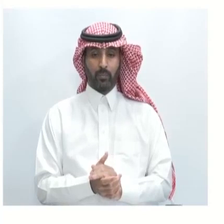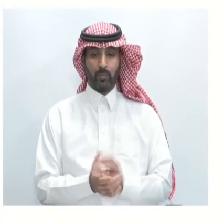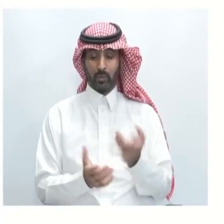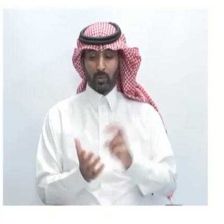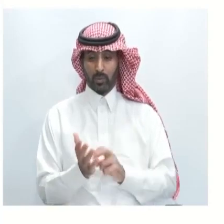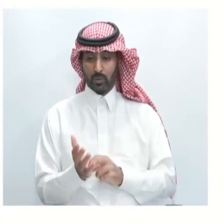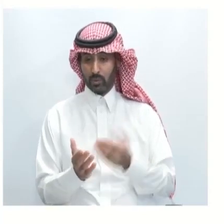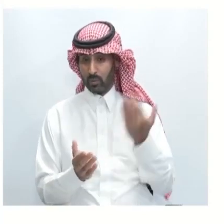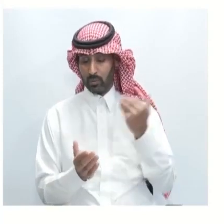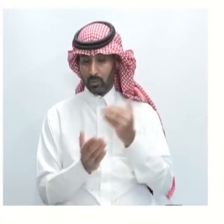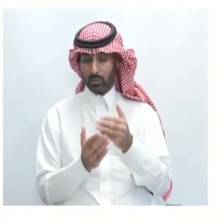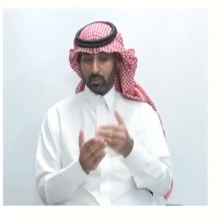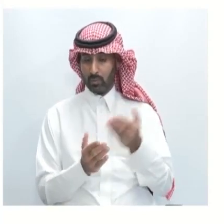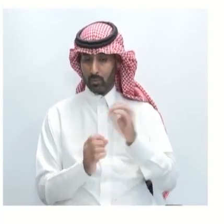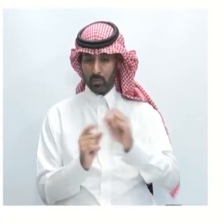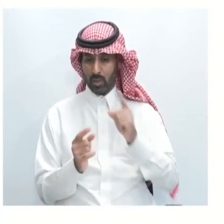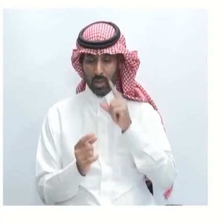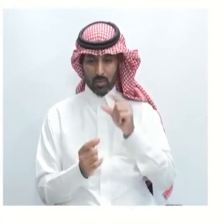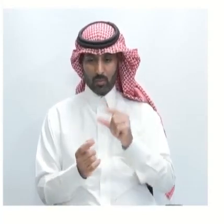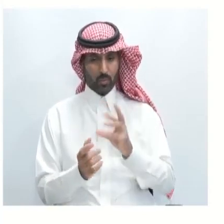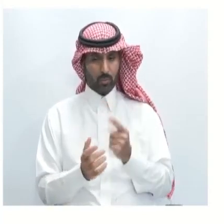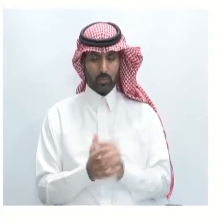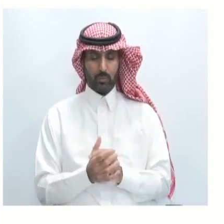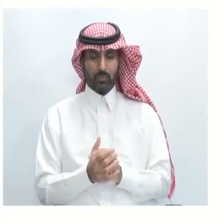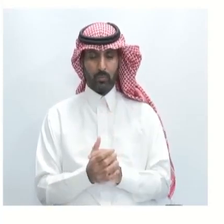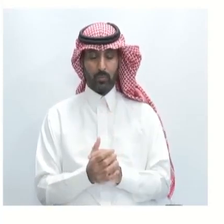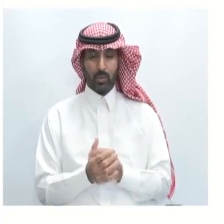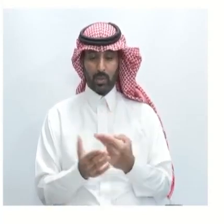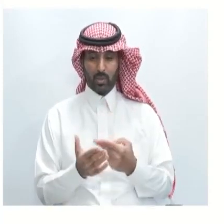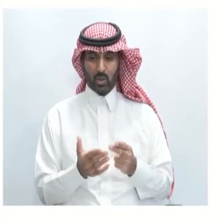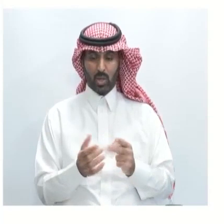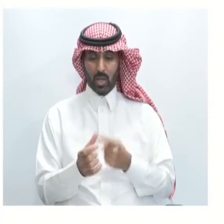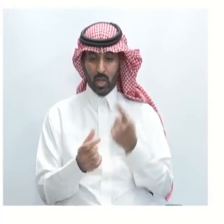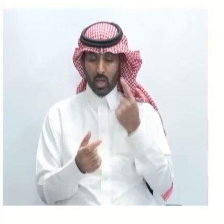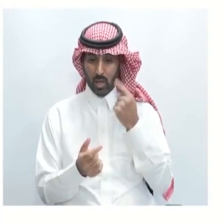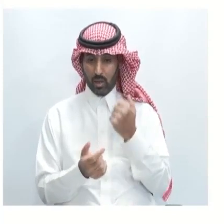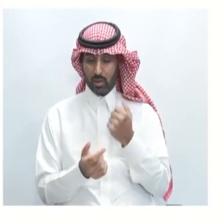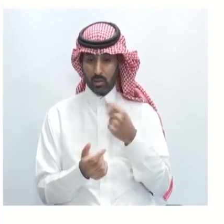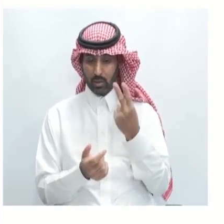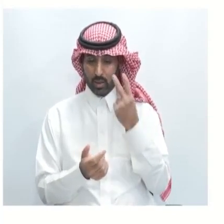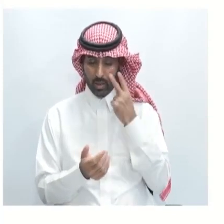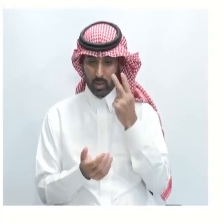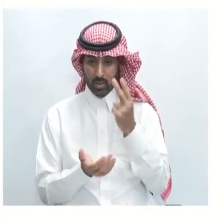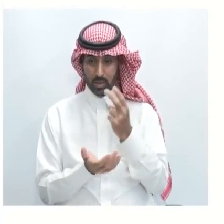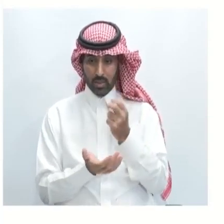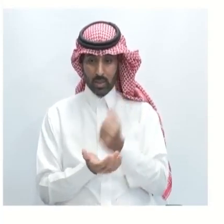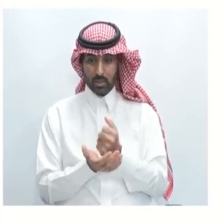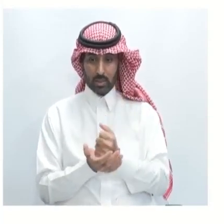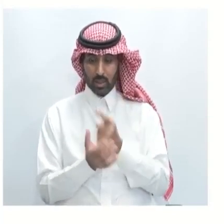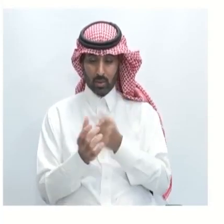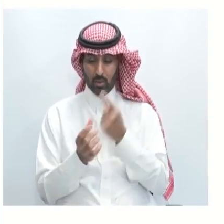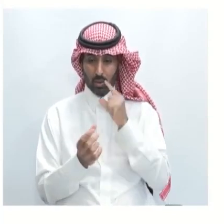واختصرت لكم القاعده بشكل مبسط او الشروط الشرطان الاساسيان في هذا الشكل ان تكون